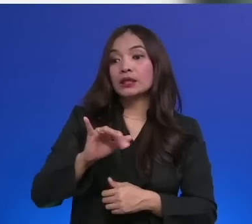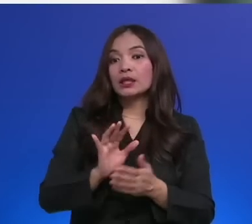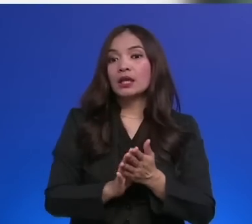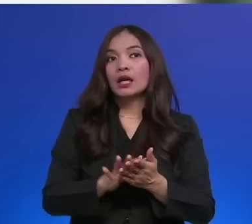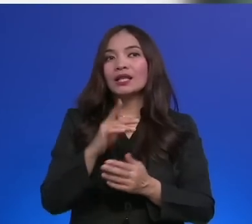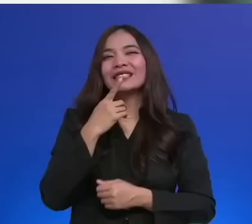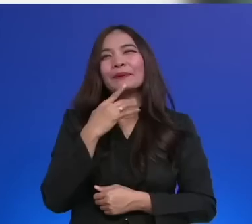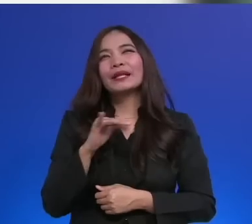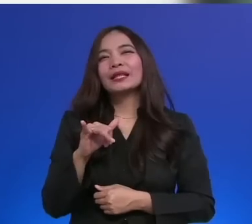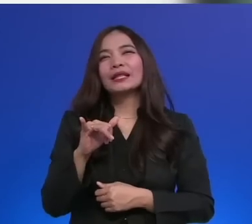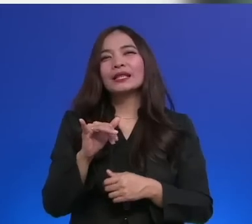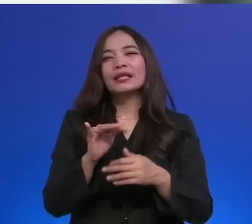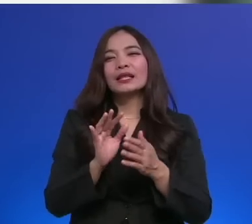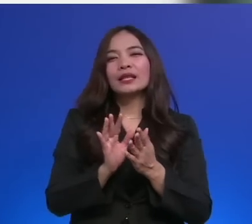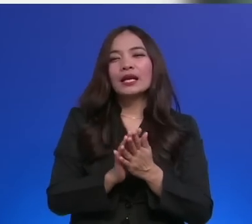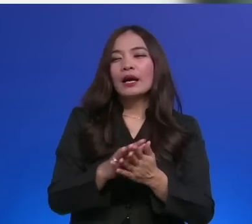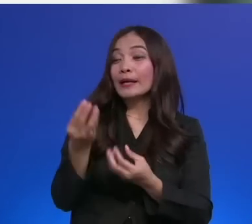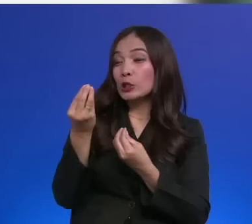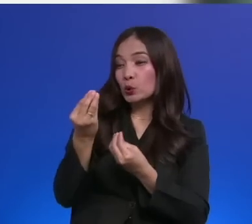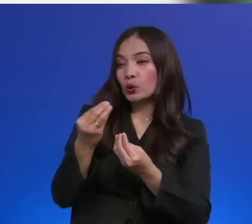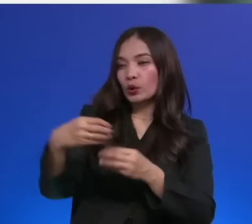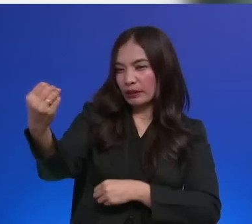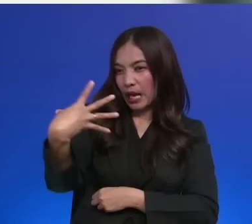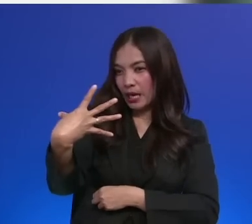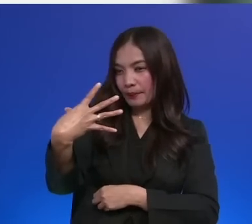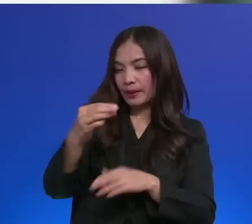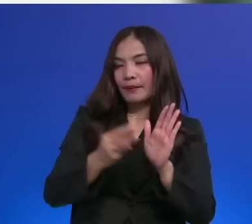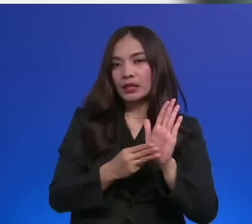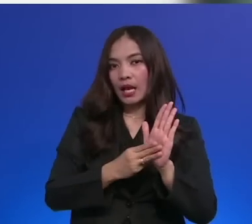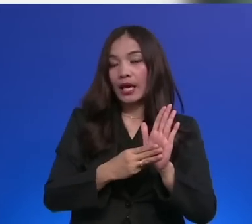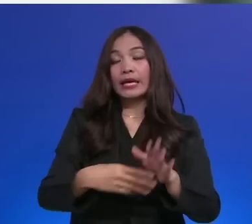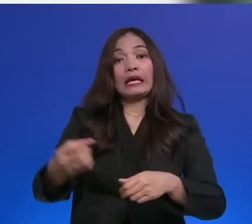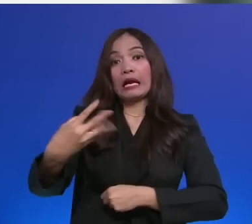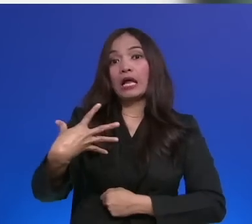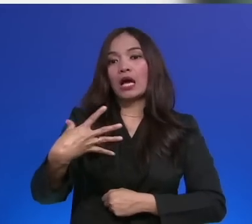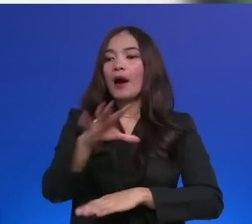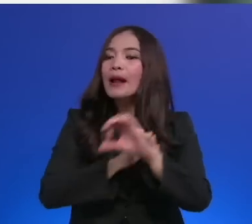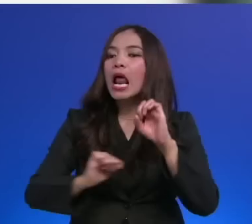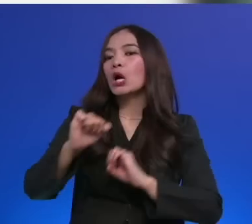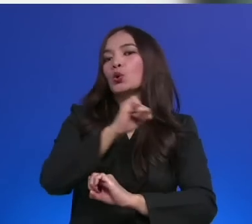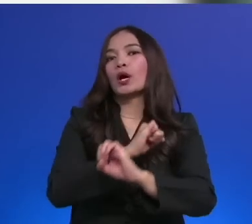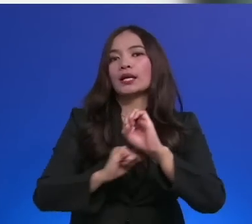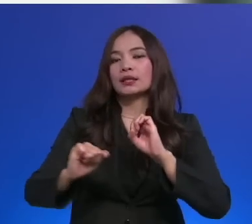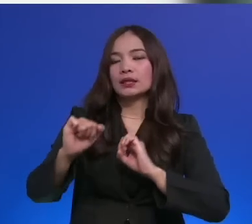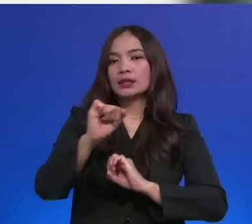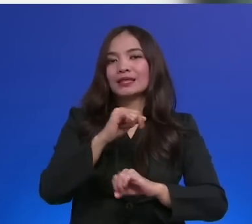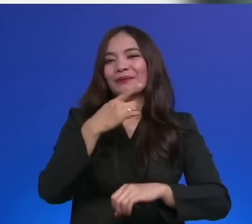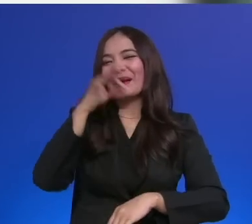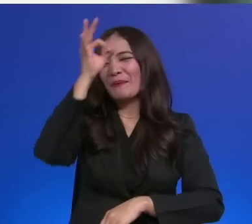mengantisipasi atau merespon masalah yang dihadapi, atau bertindak sesuatu yang